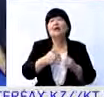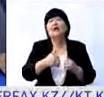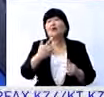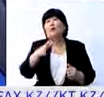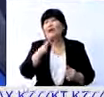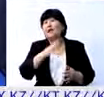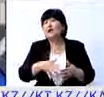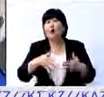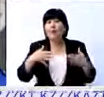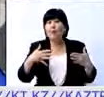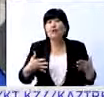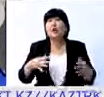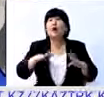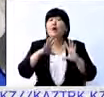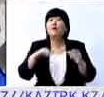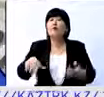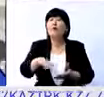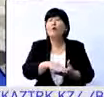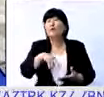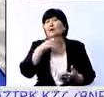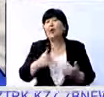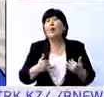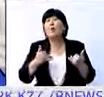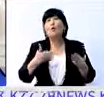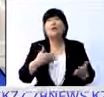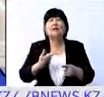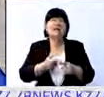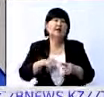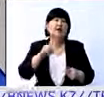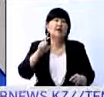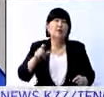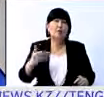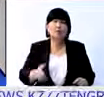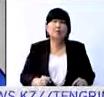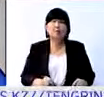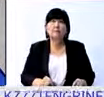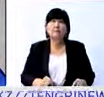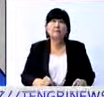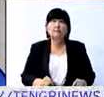5 лет больше. В обществе с большим уважением относятся к этим людям.